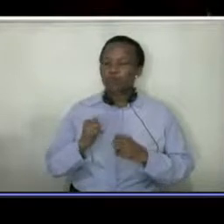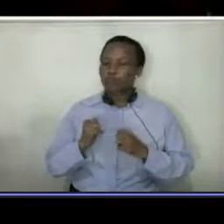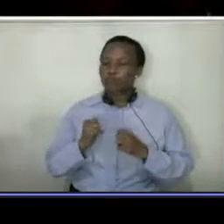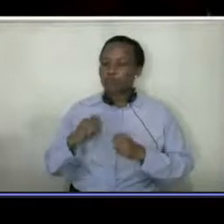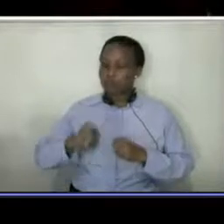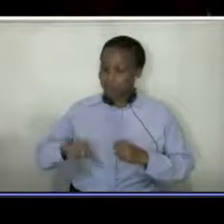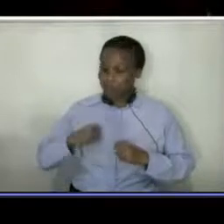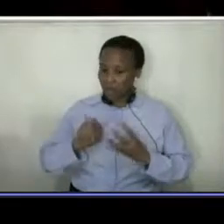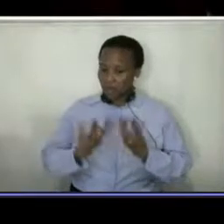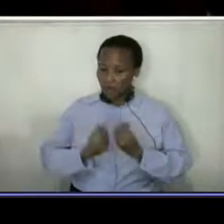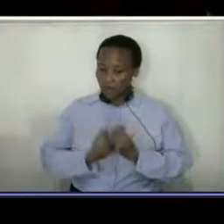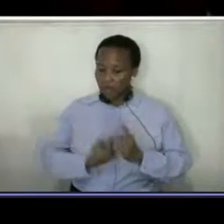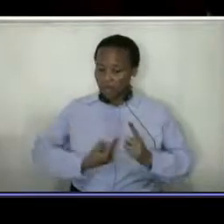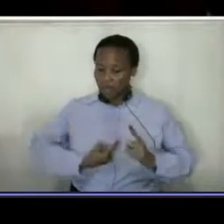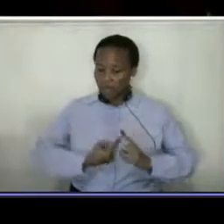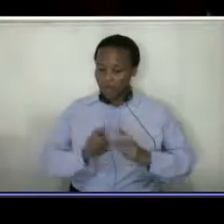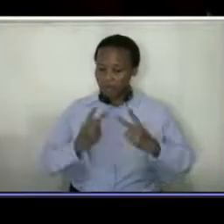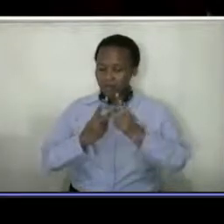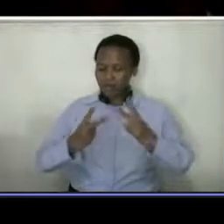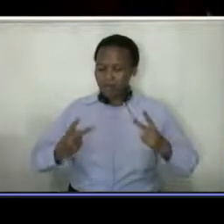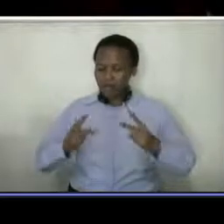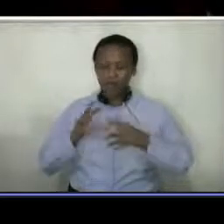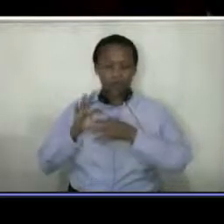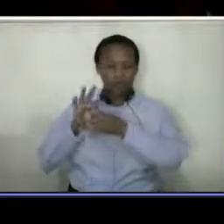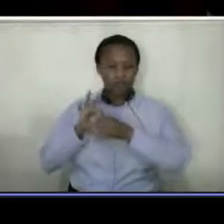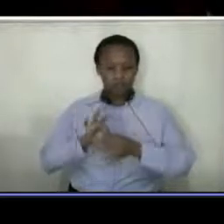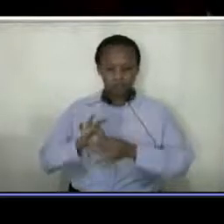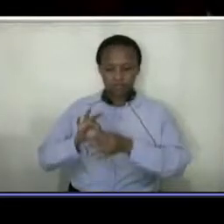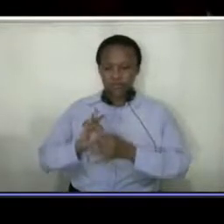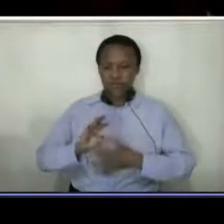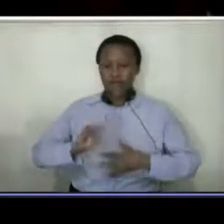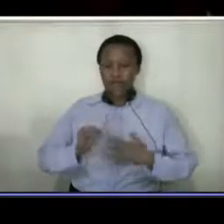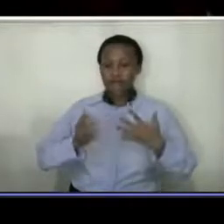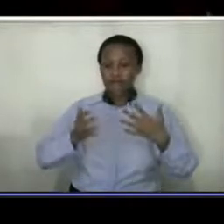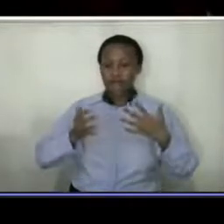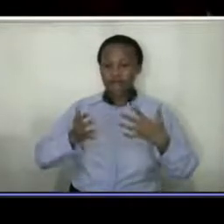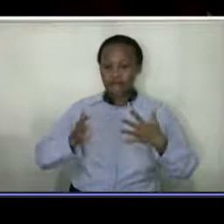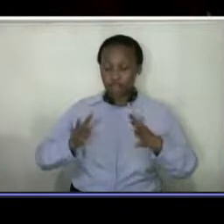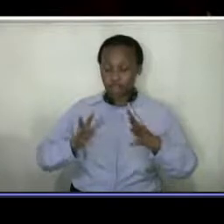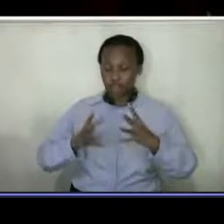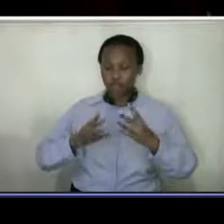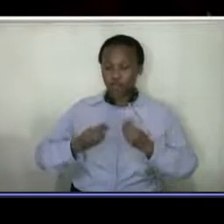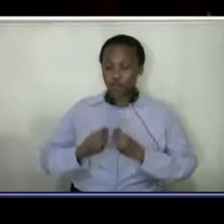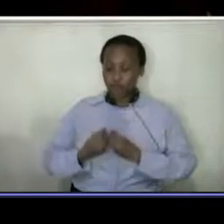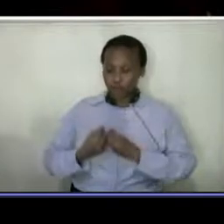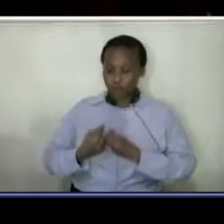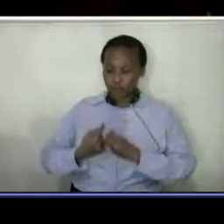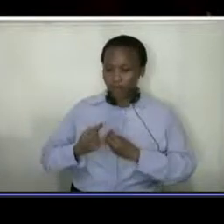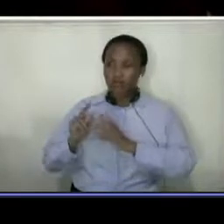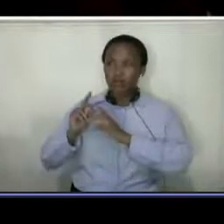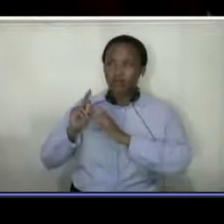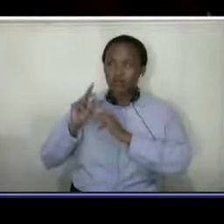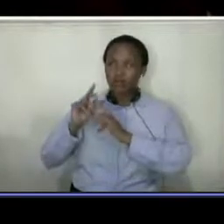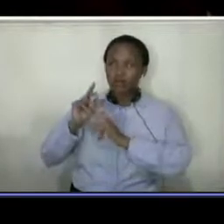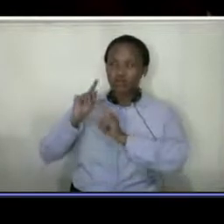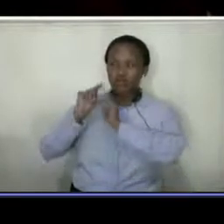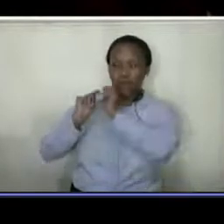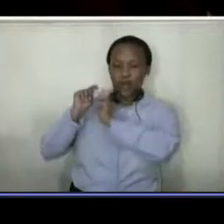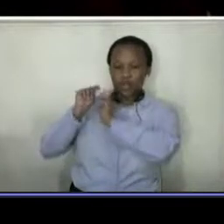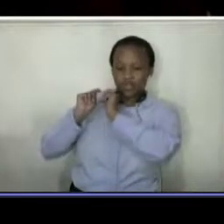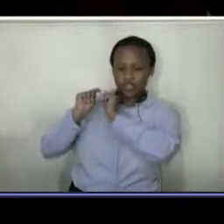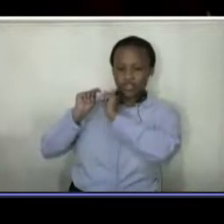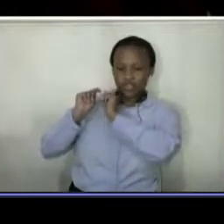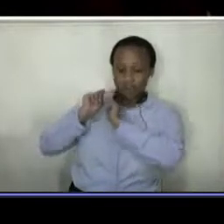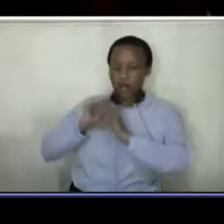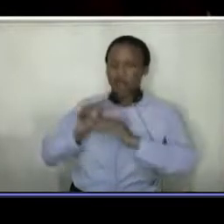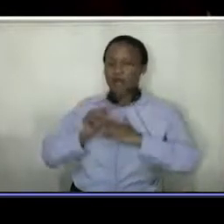bomdabu okwaba nomphumela wokulethwa kwentuthuko ezindaweni zamakhosi. Sinethemba ukuthi le ndlu